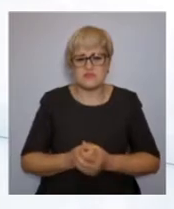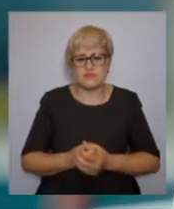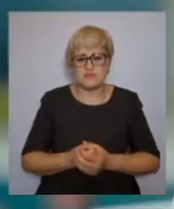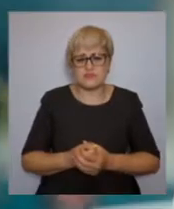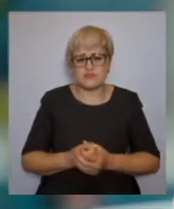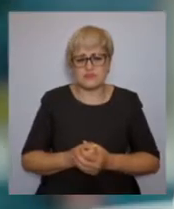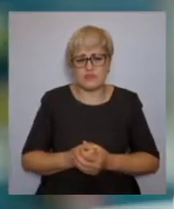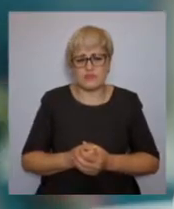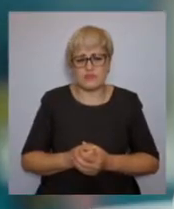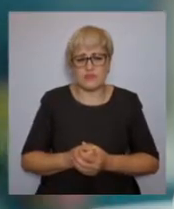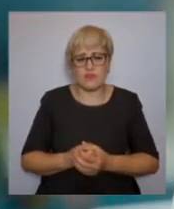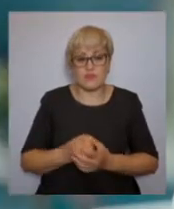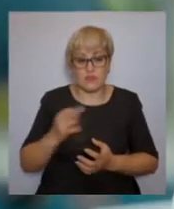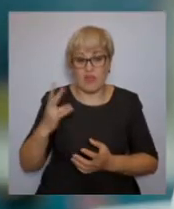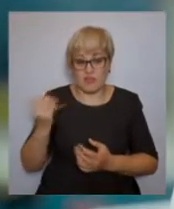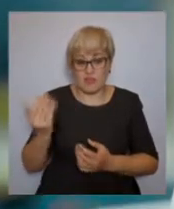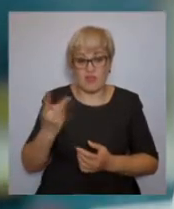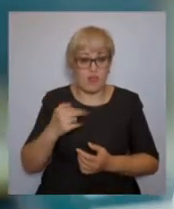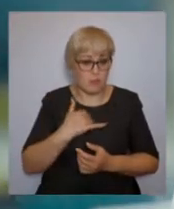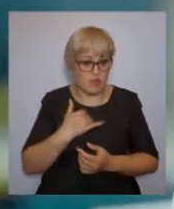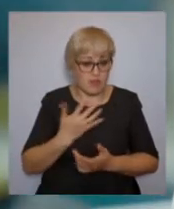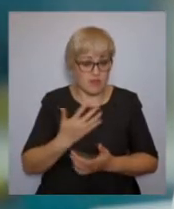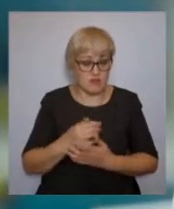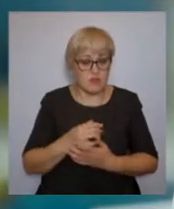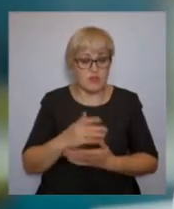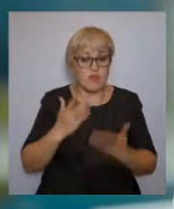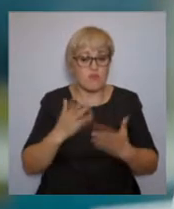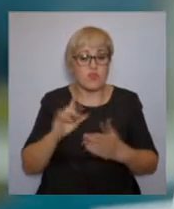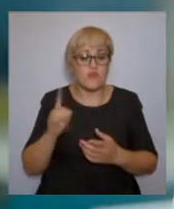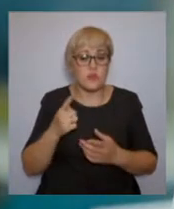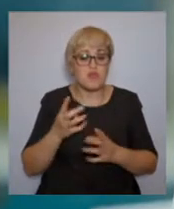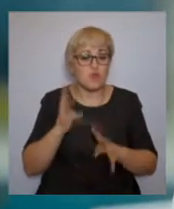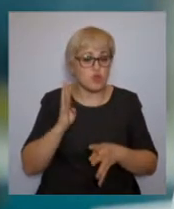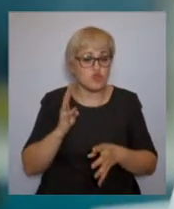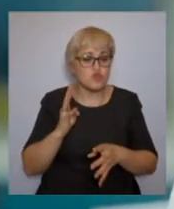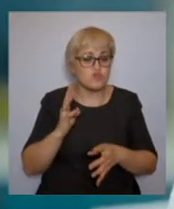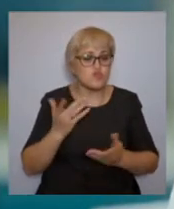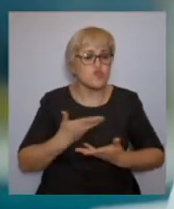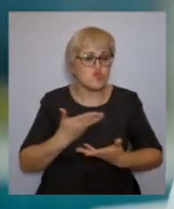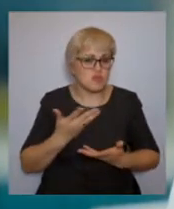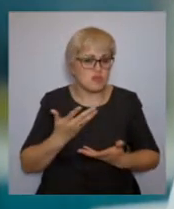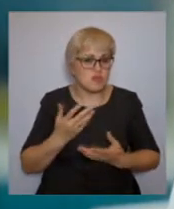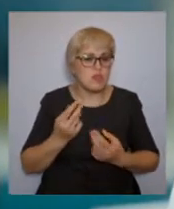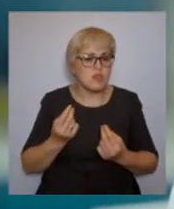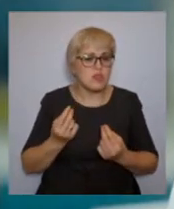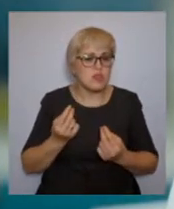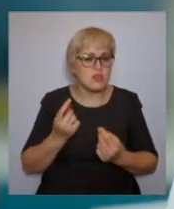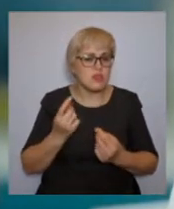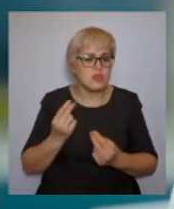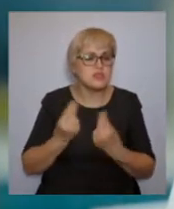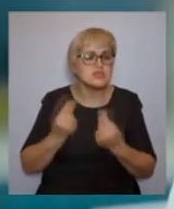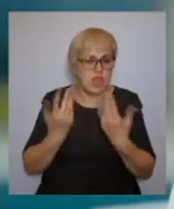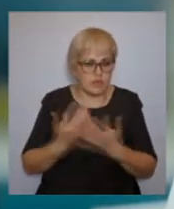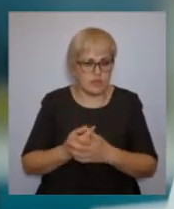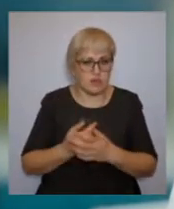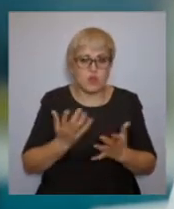она для меня наверное первую очередь жизнь я наставлю которая ведет меня именно вообще с